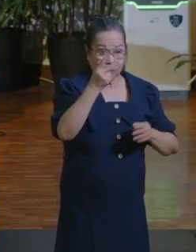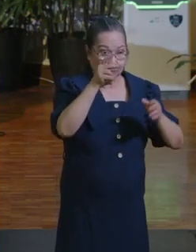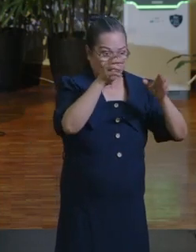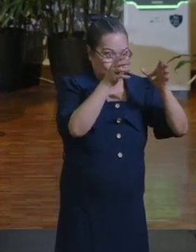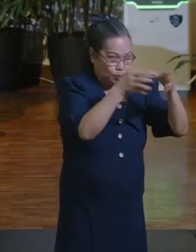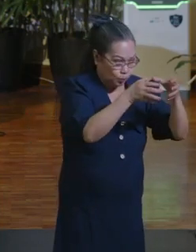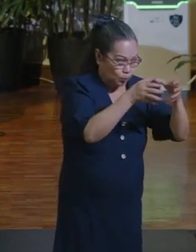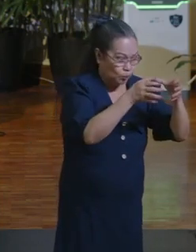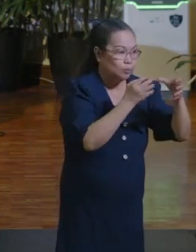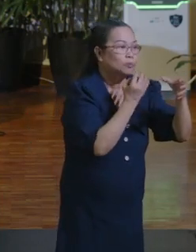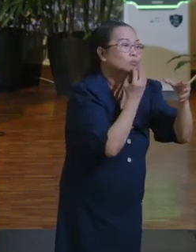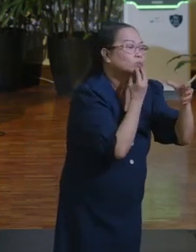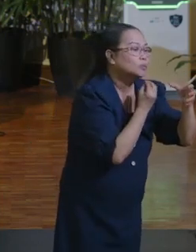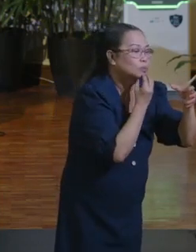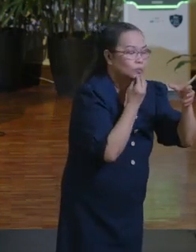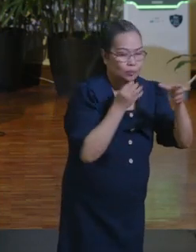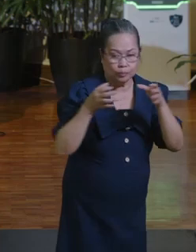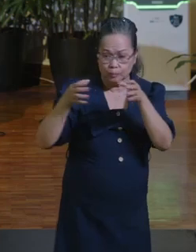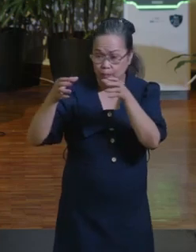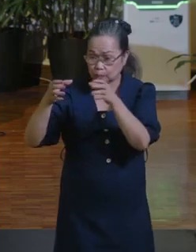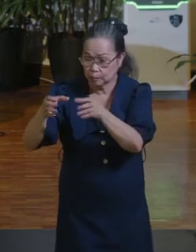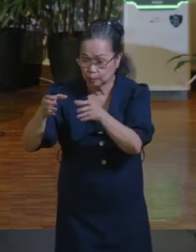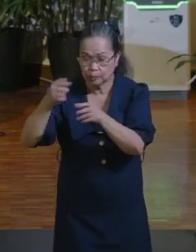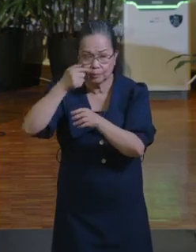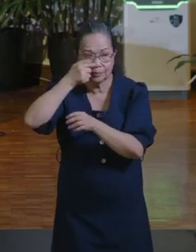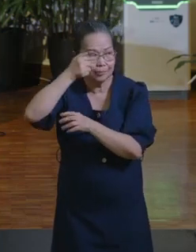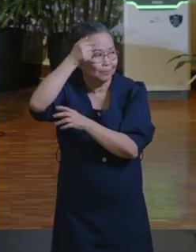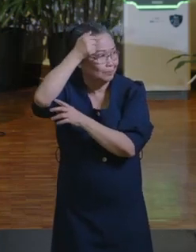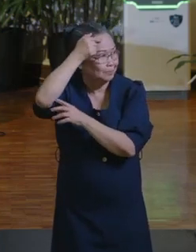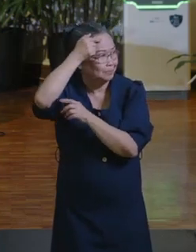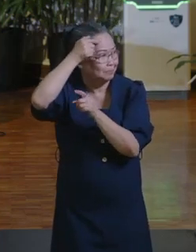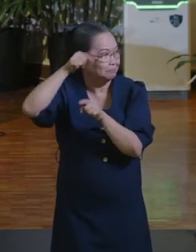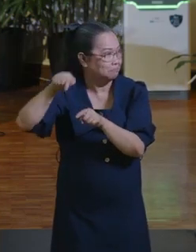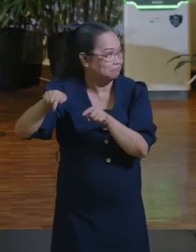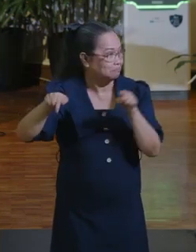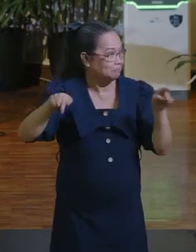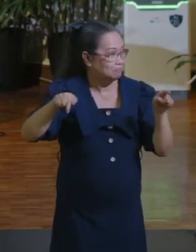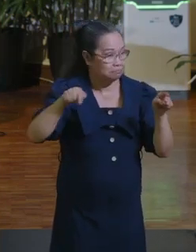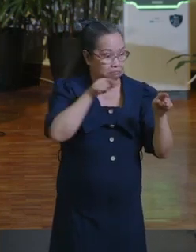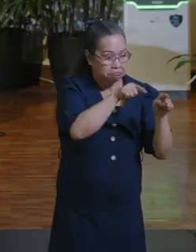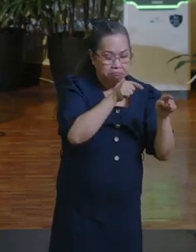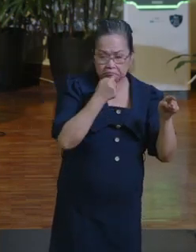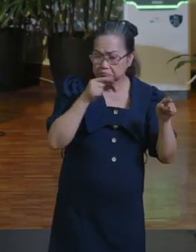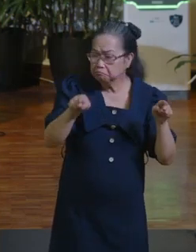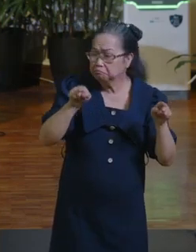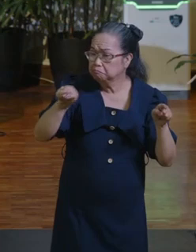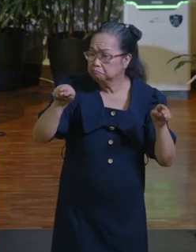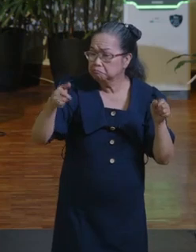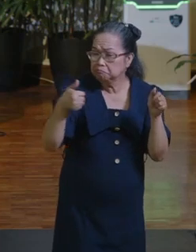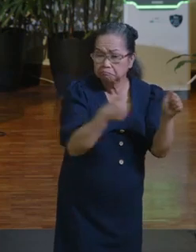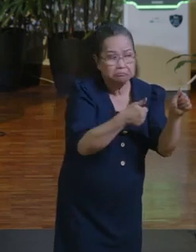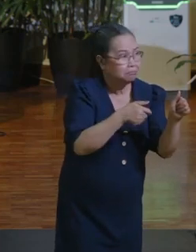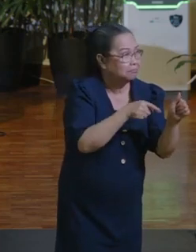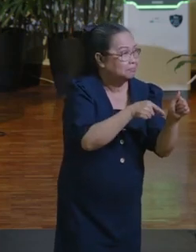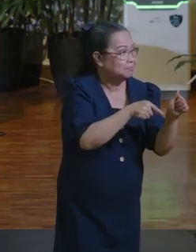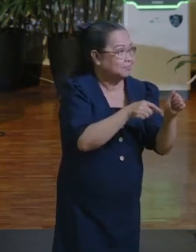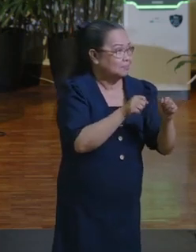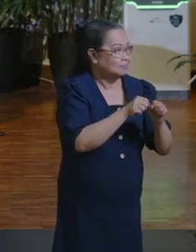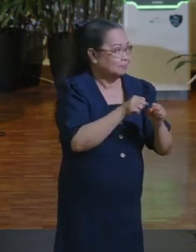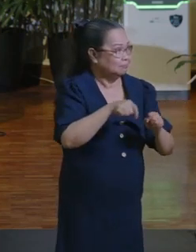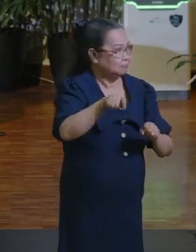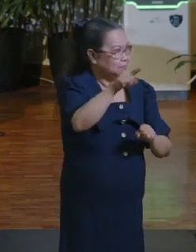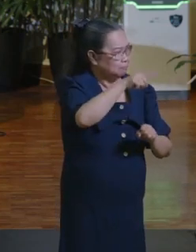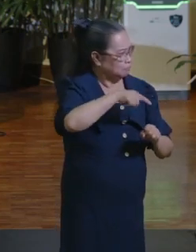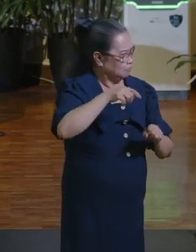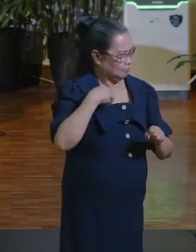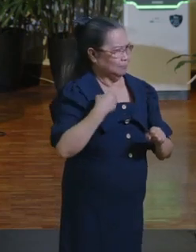Jesus. Dahil meron tatlong dahilan, tatlong pagpapala kung bakit dapat tayong magalak